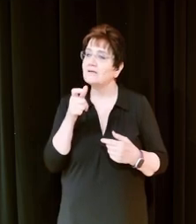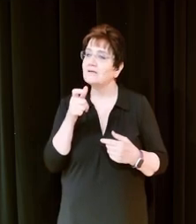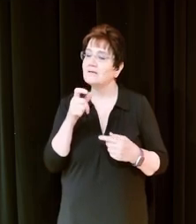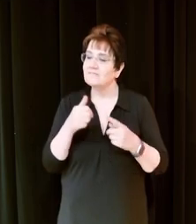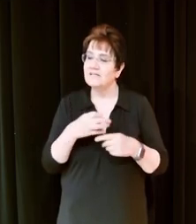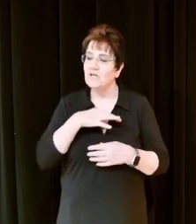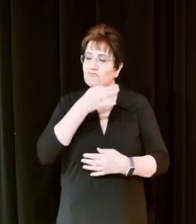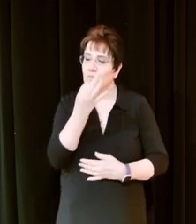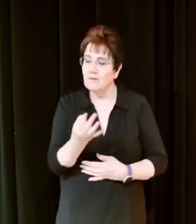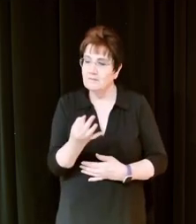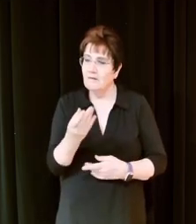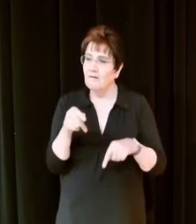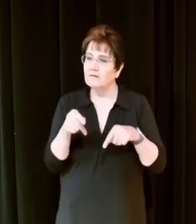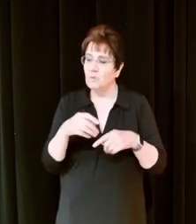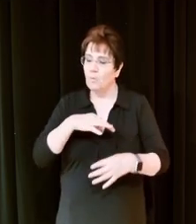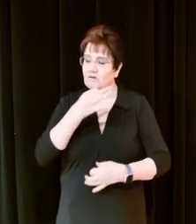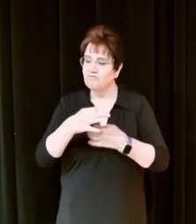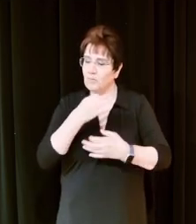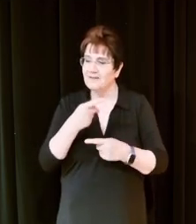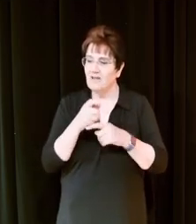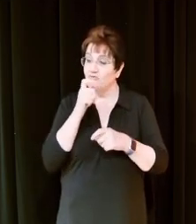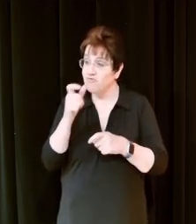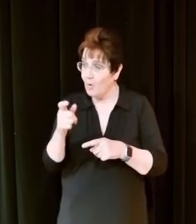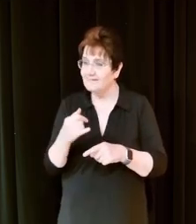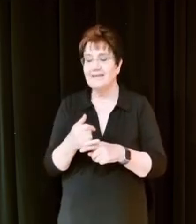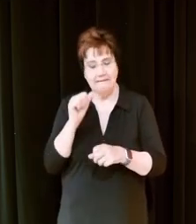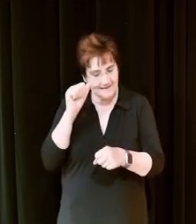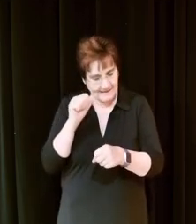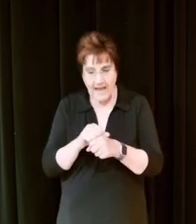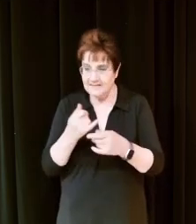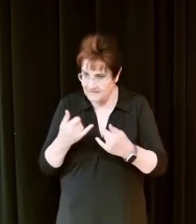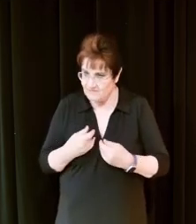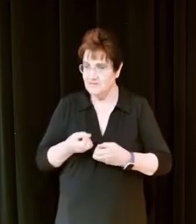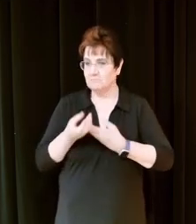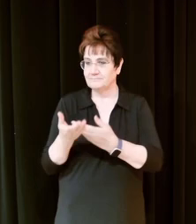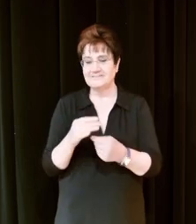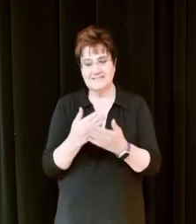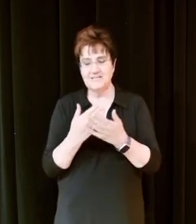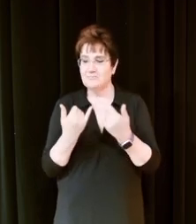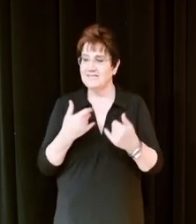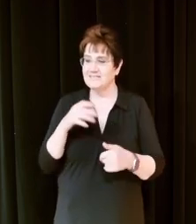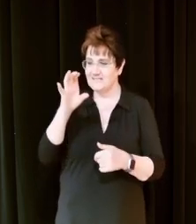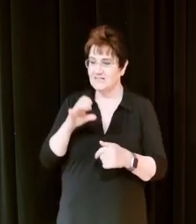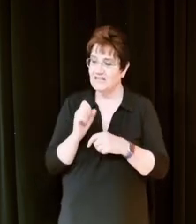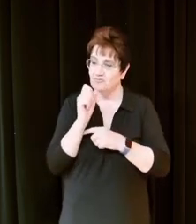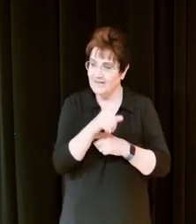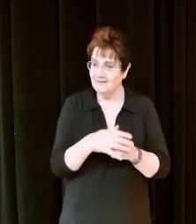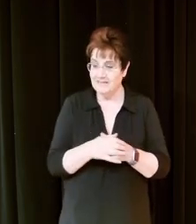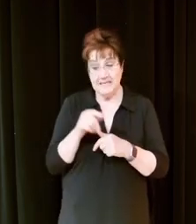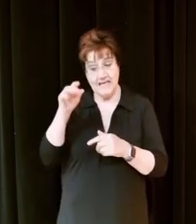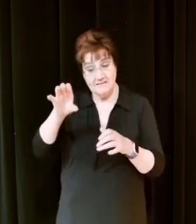zu beschreiben und um mich mitzuteilen. Das ist mit ihr Verdienst. Deshalb schicke ich Ihnen ein Gedicht, welches nun lange